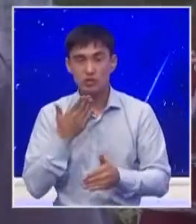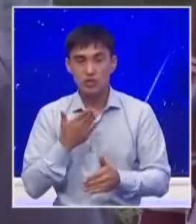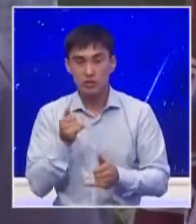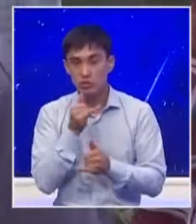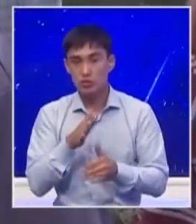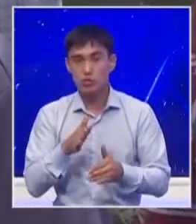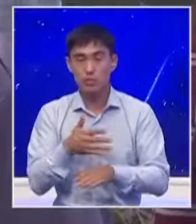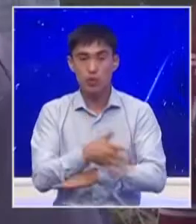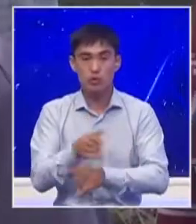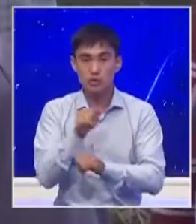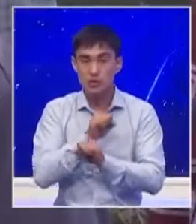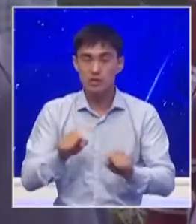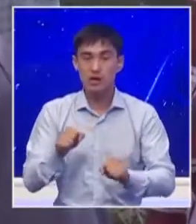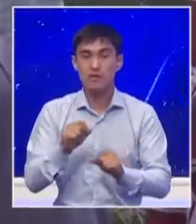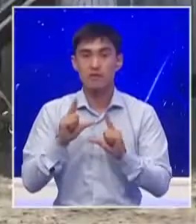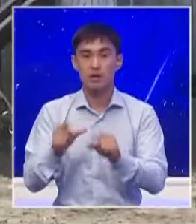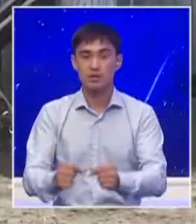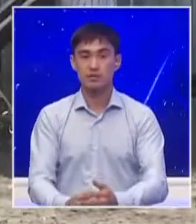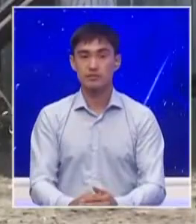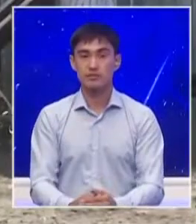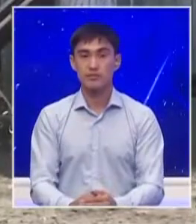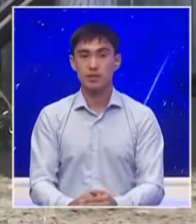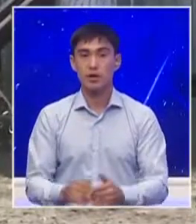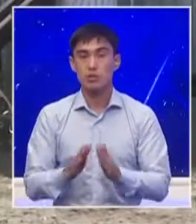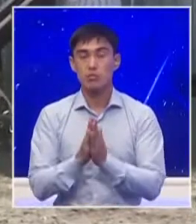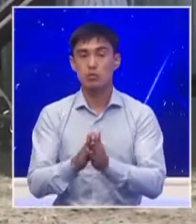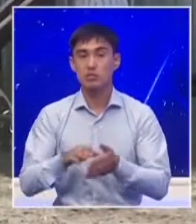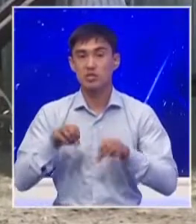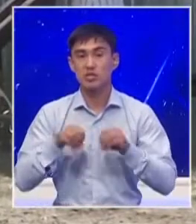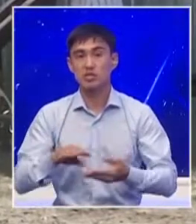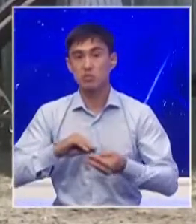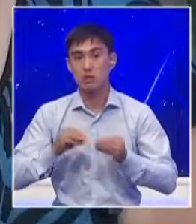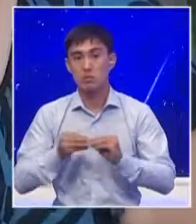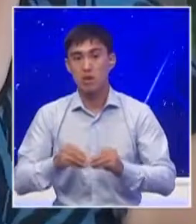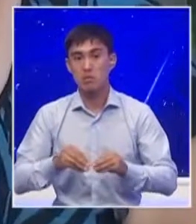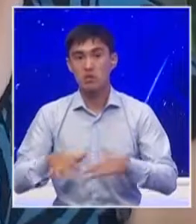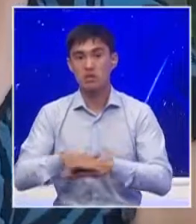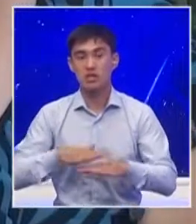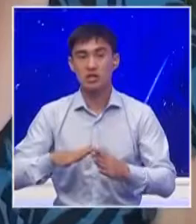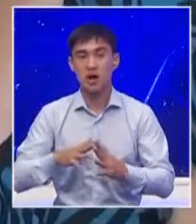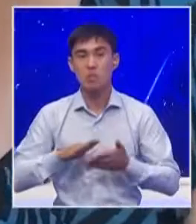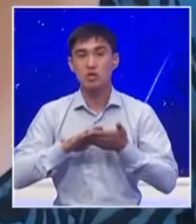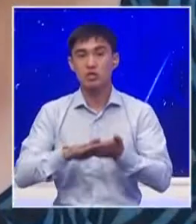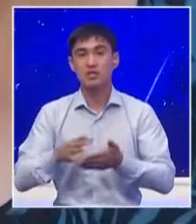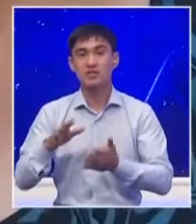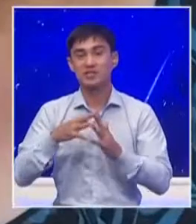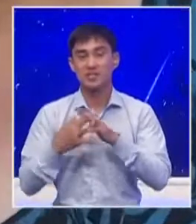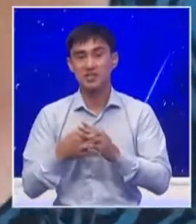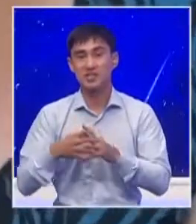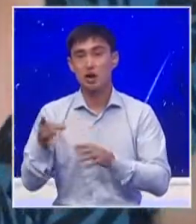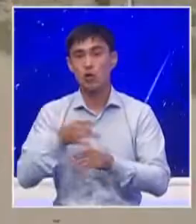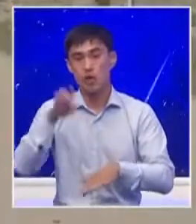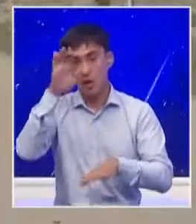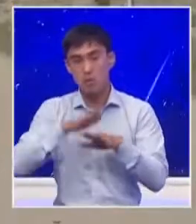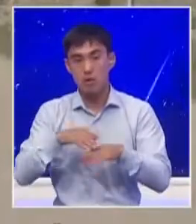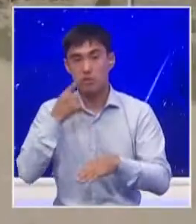улице нельзя не уходить с просьбой решить их проблемы жителей села обращались и в сельский и в районный акимат на что последние